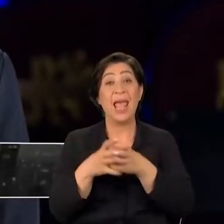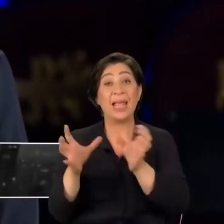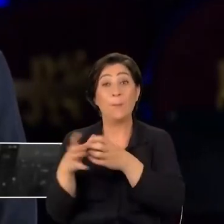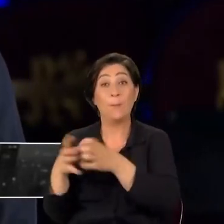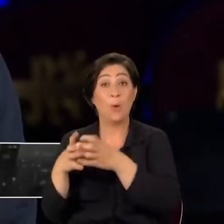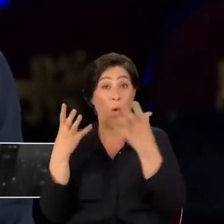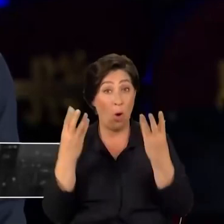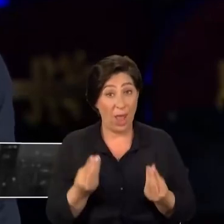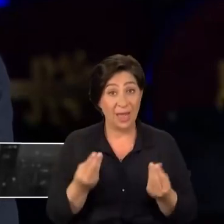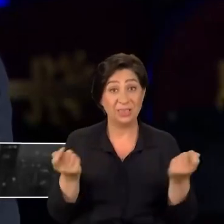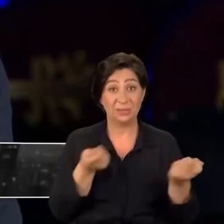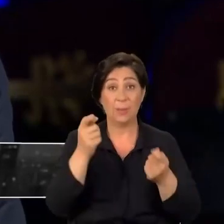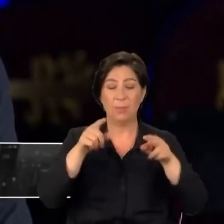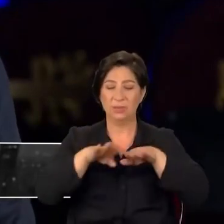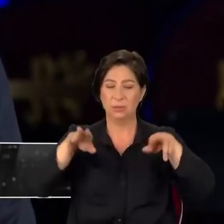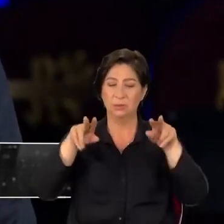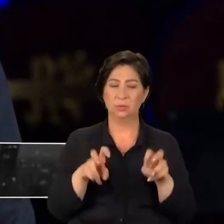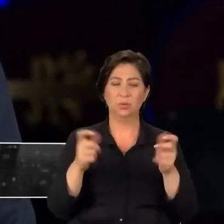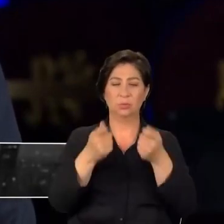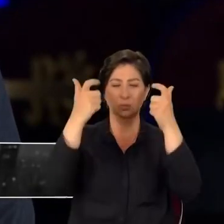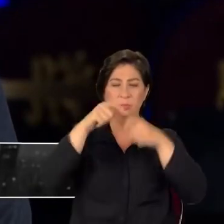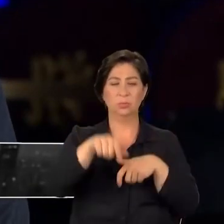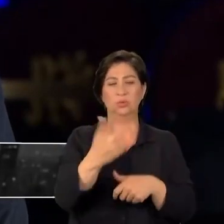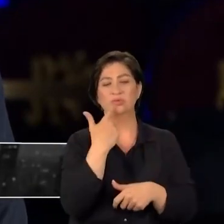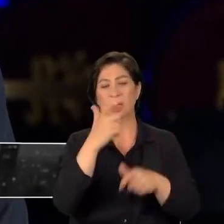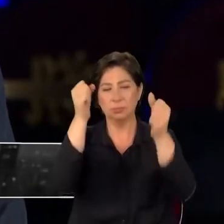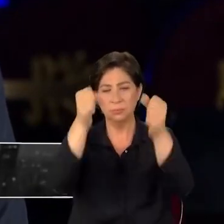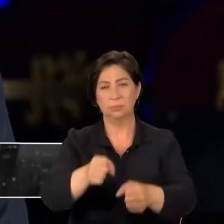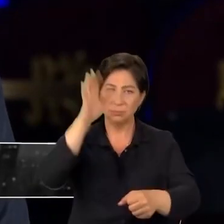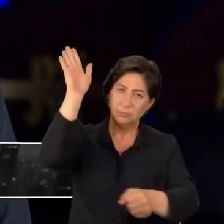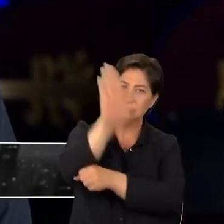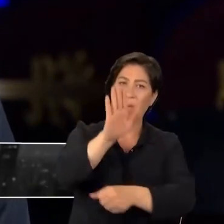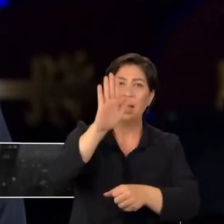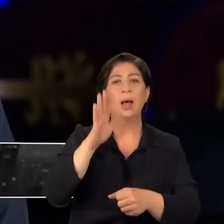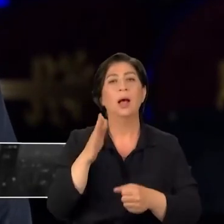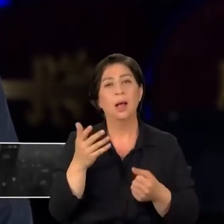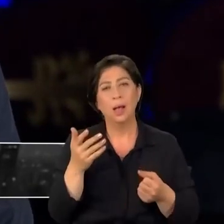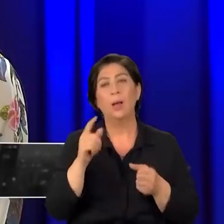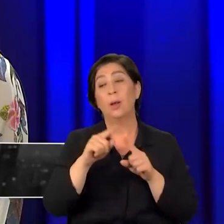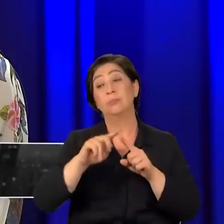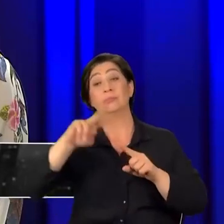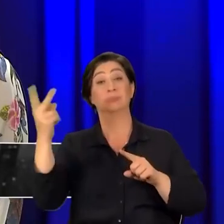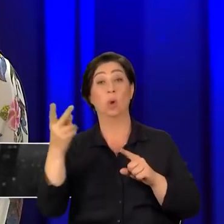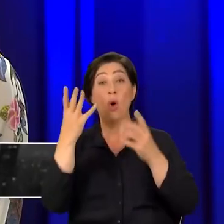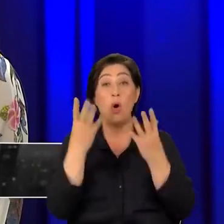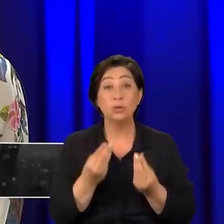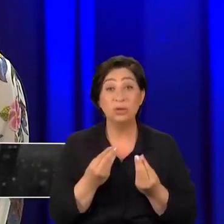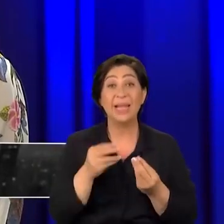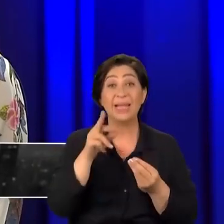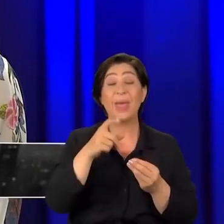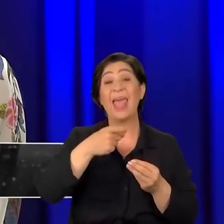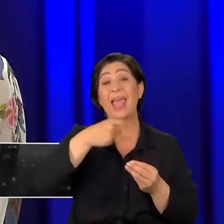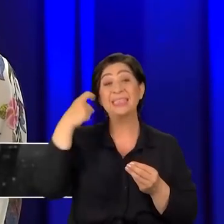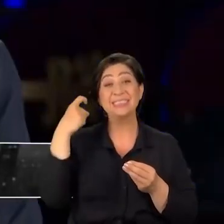halinde çalışmayı, bir masada görevin tanımlı ve 3 sene bu masada ömrünü doldurursan ancak bir öbür masaya geçersin gibi